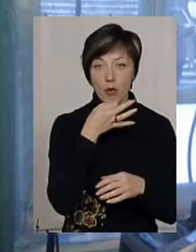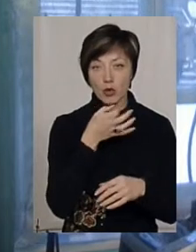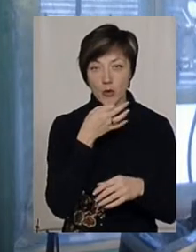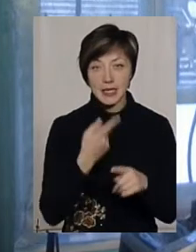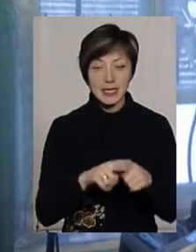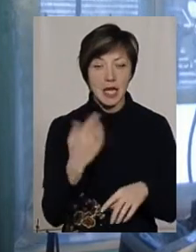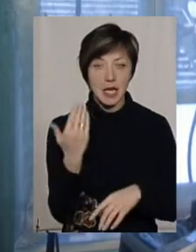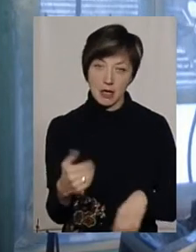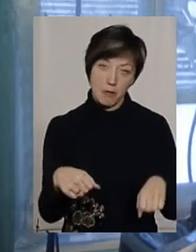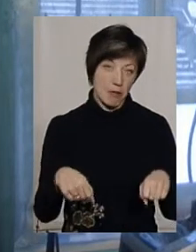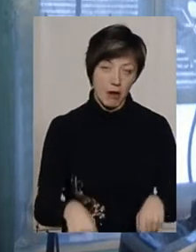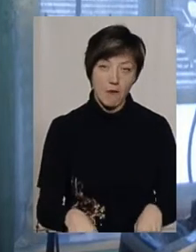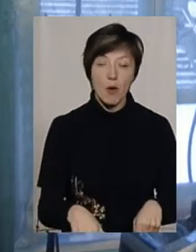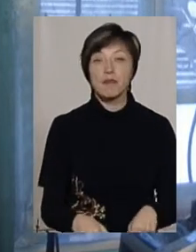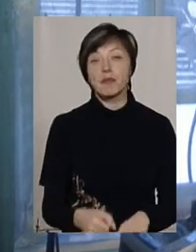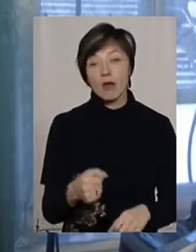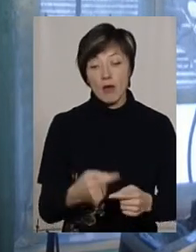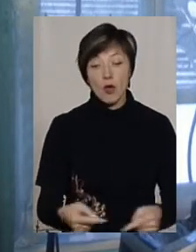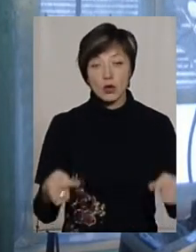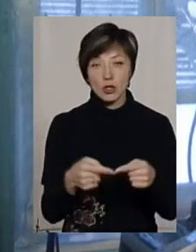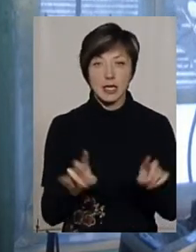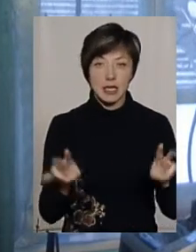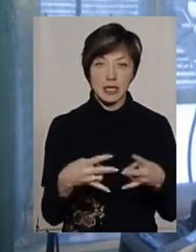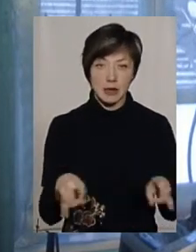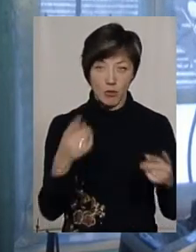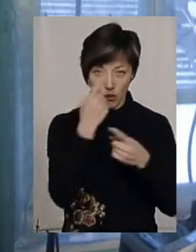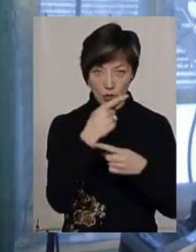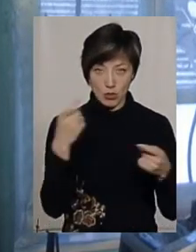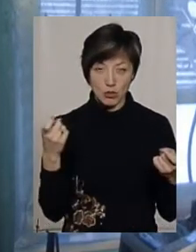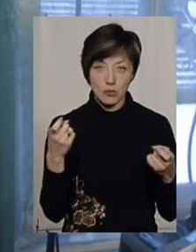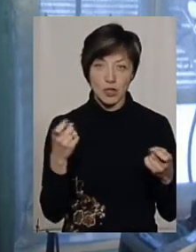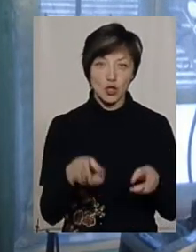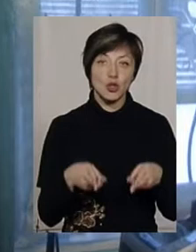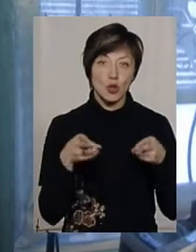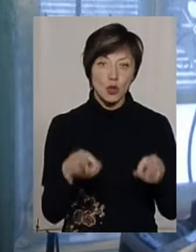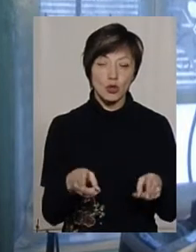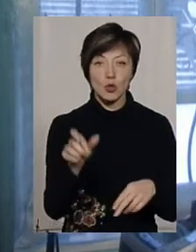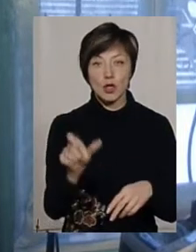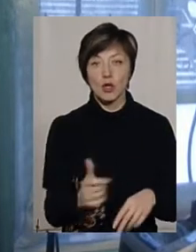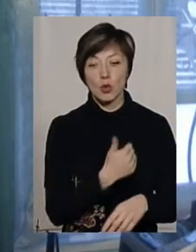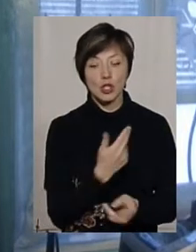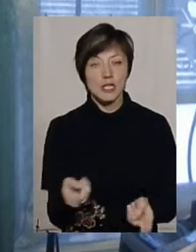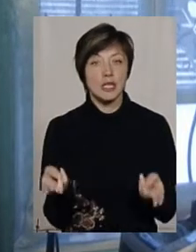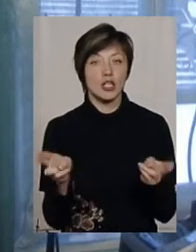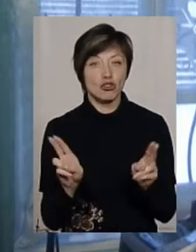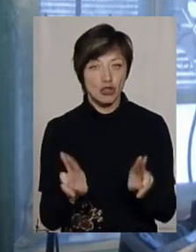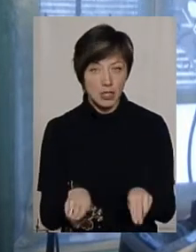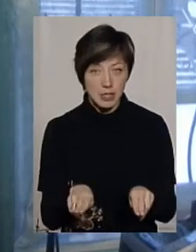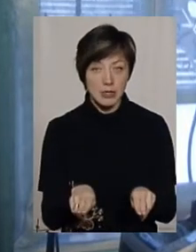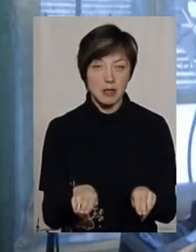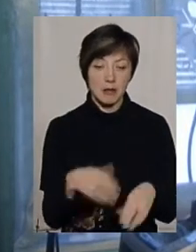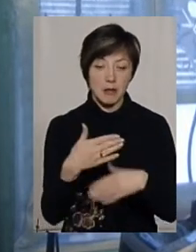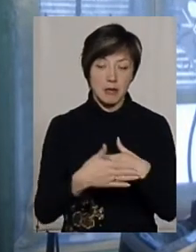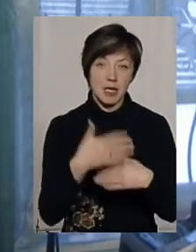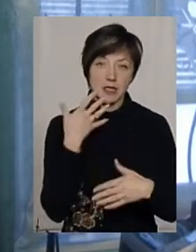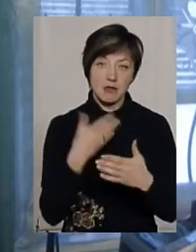це її право. Водночас не слід оголошувати злочином те, що людина хоче залишитися при